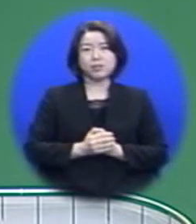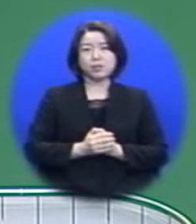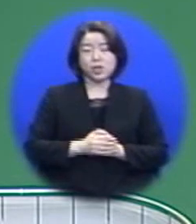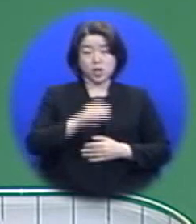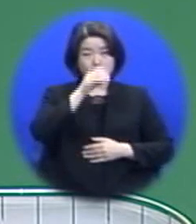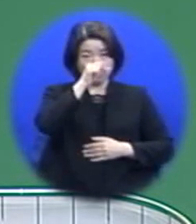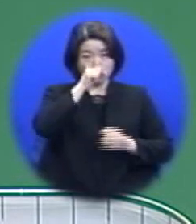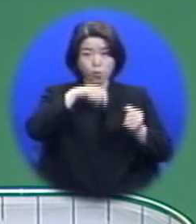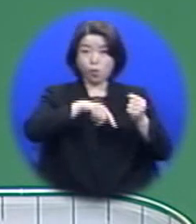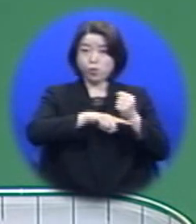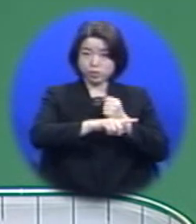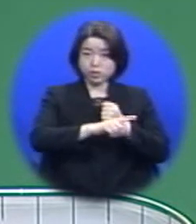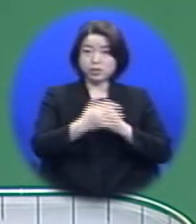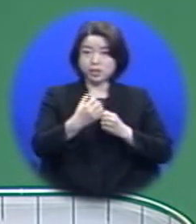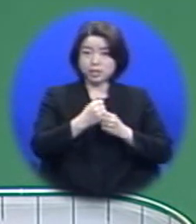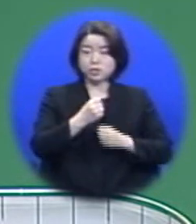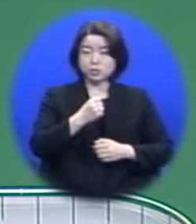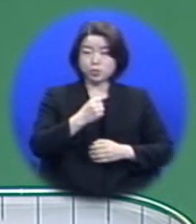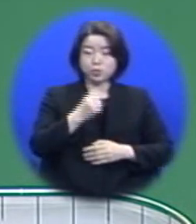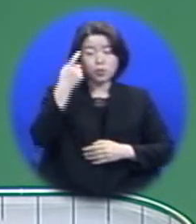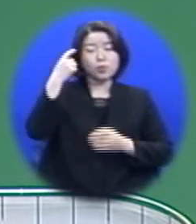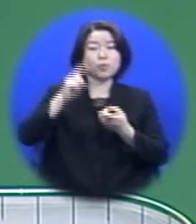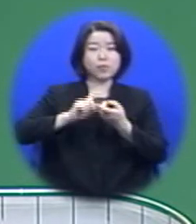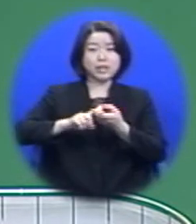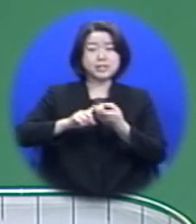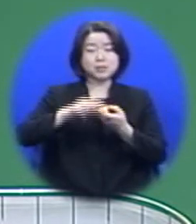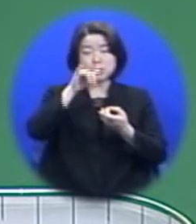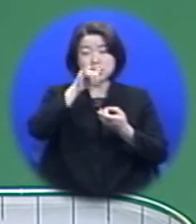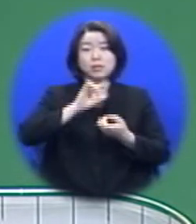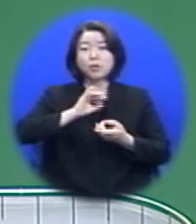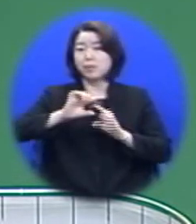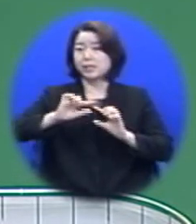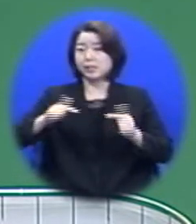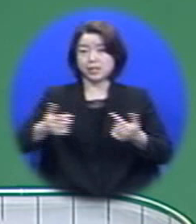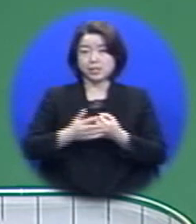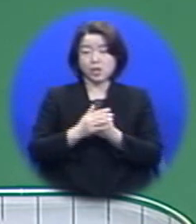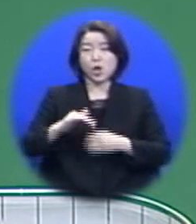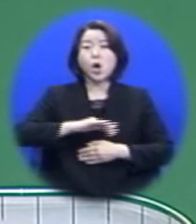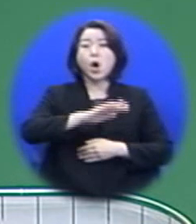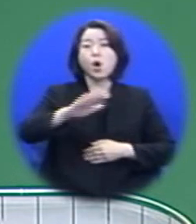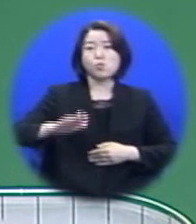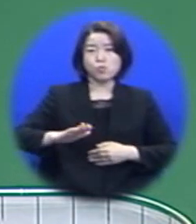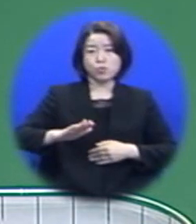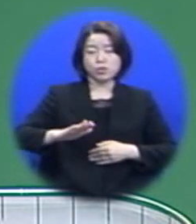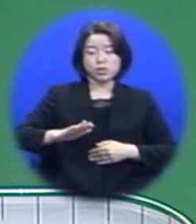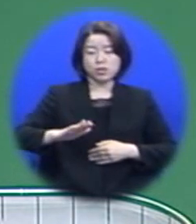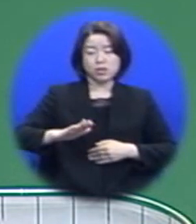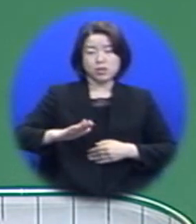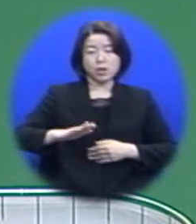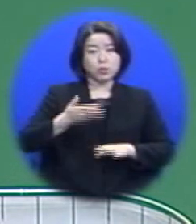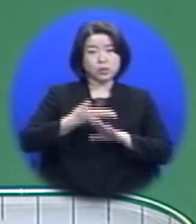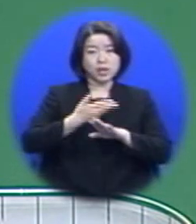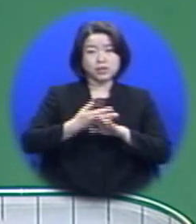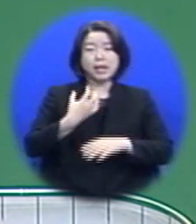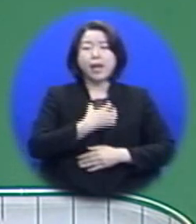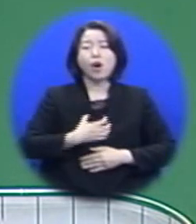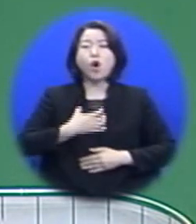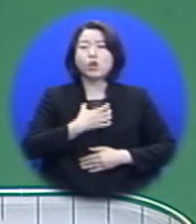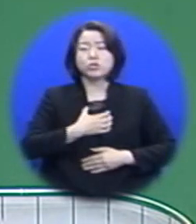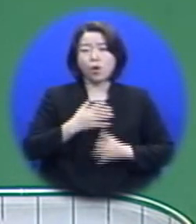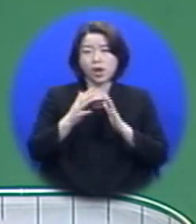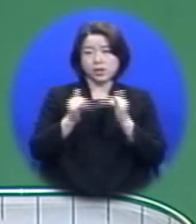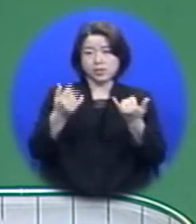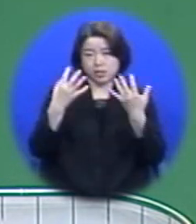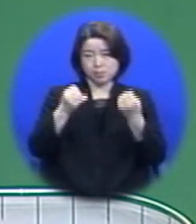좋은 뜻으로만 관심을 가지는 것만은 아니더라고 우려하는 분들도 있으세요 정하는 분들도